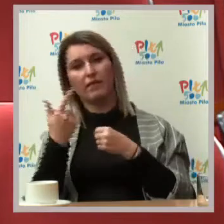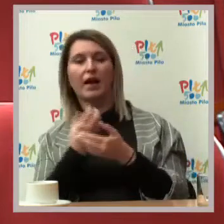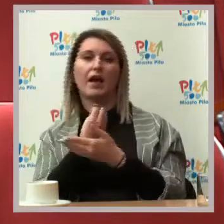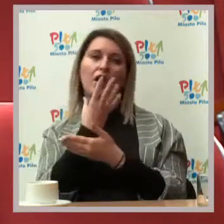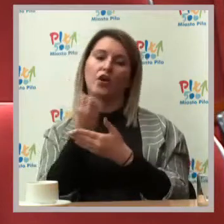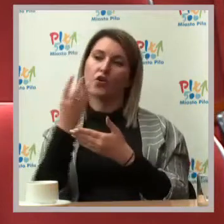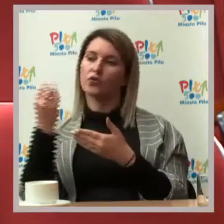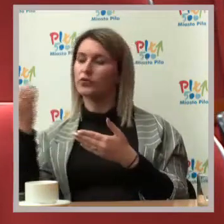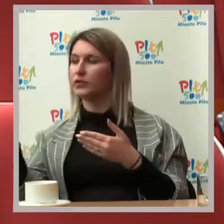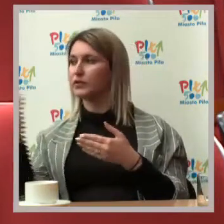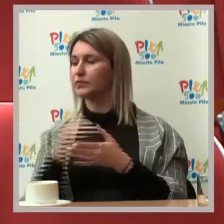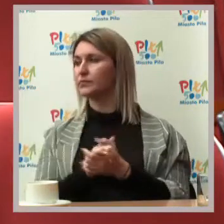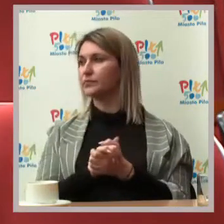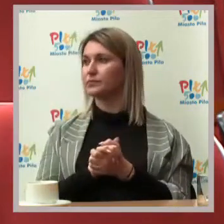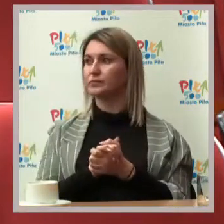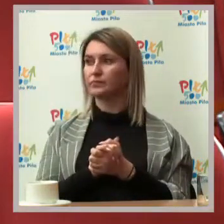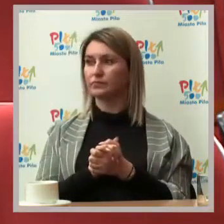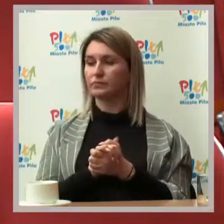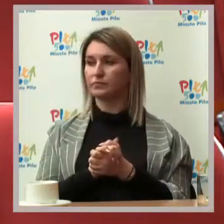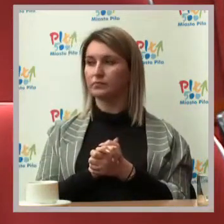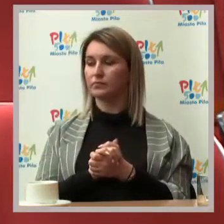Bydgoskiej, modernizację bieżni